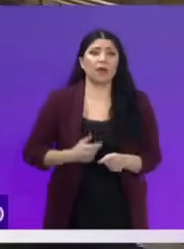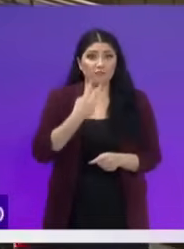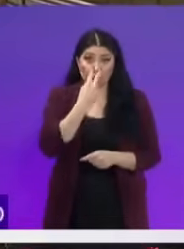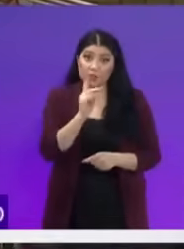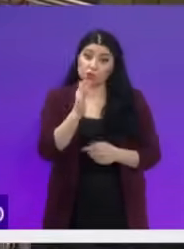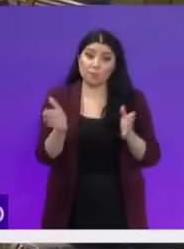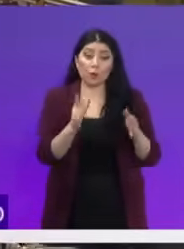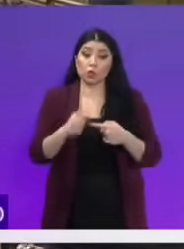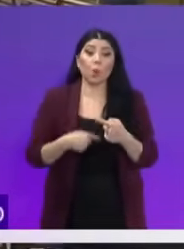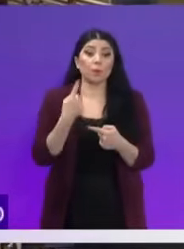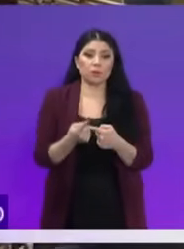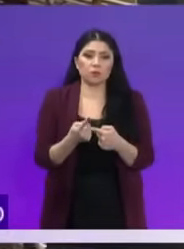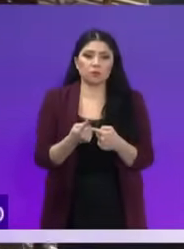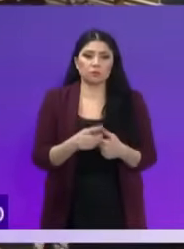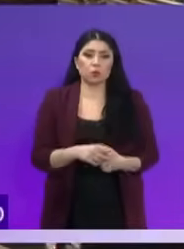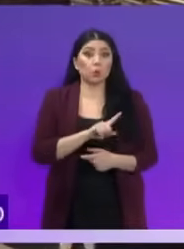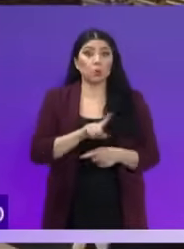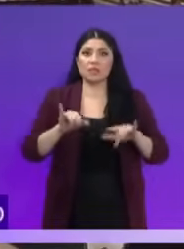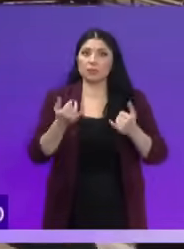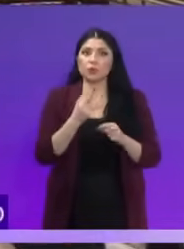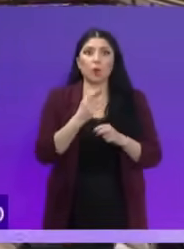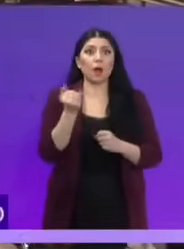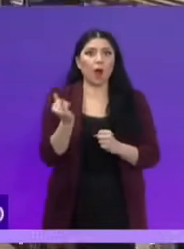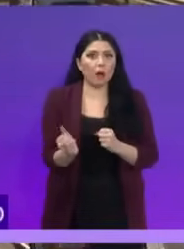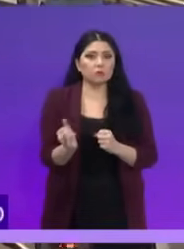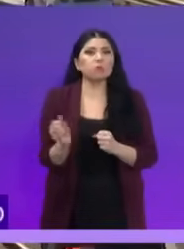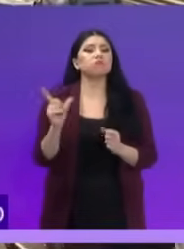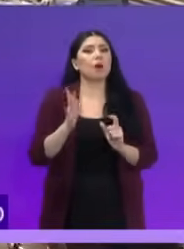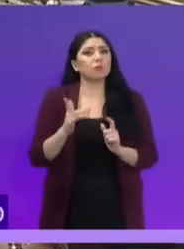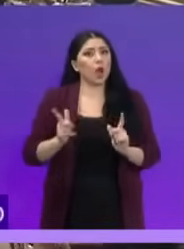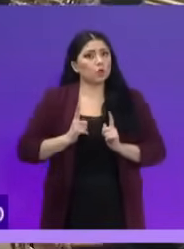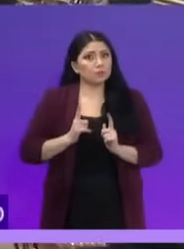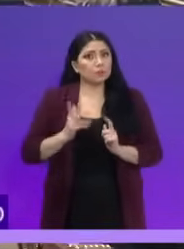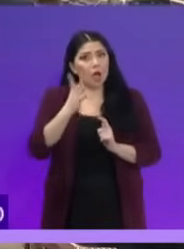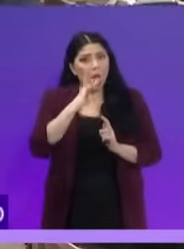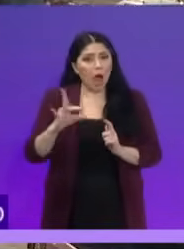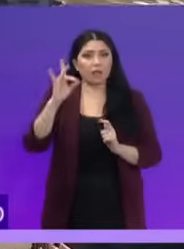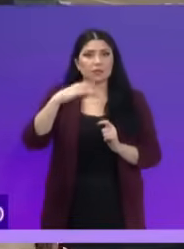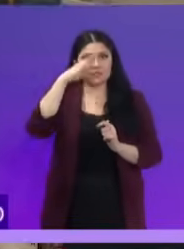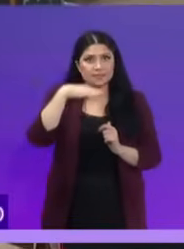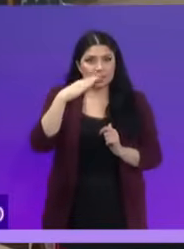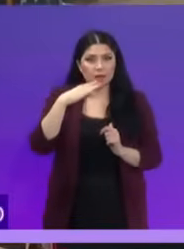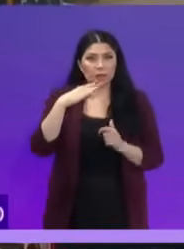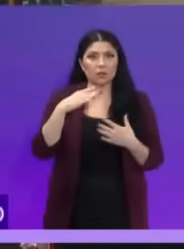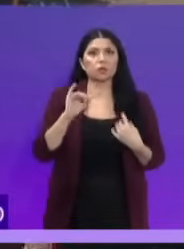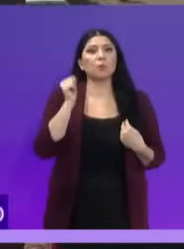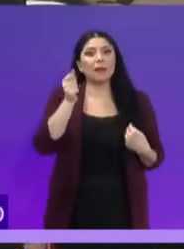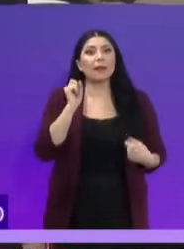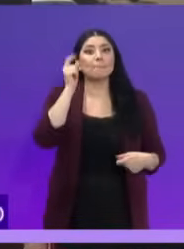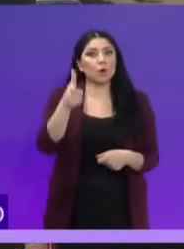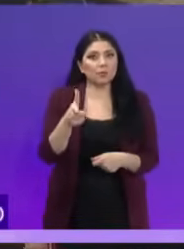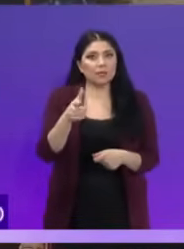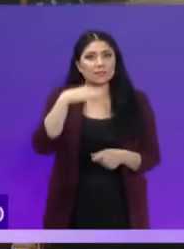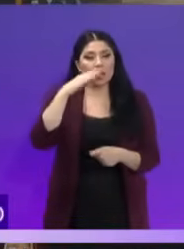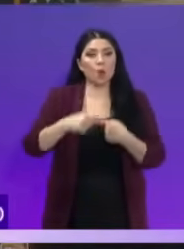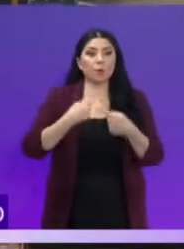perioada următoare. Adică nu se întâmplă doar astăzi, s-ar putea să ne așteptăm și în restul zilelor, și mâine, și în zilele următoare la